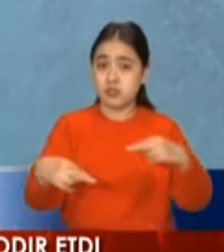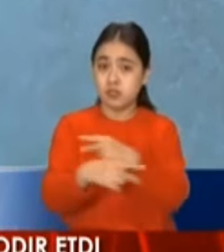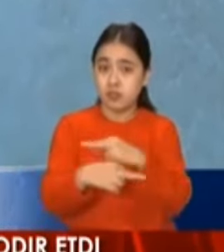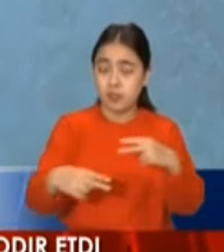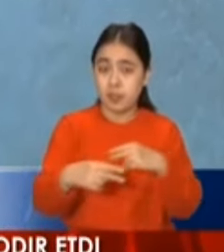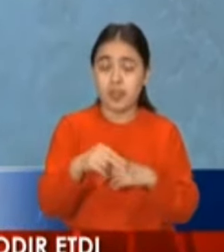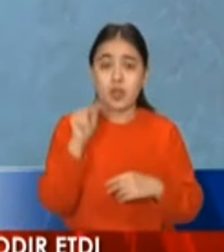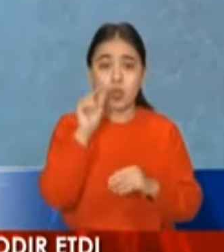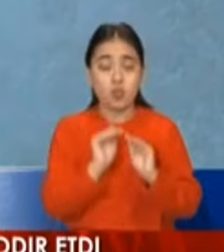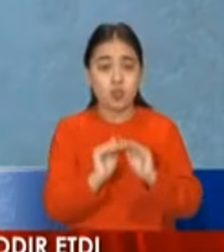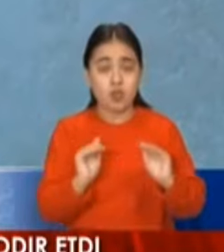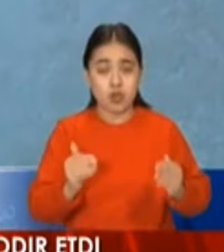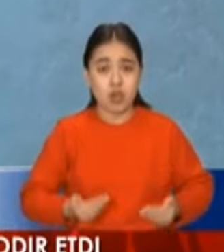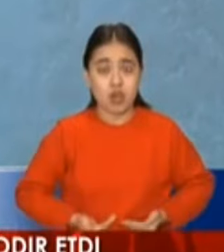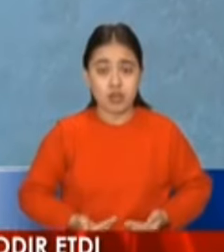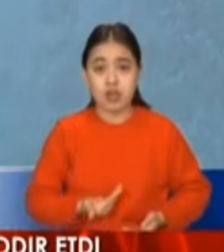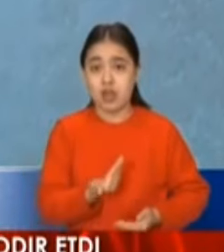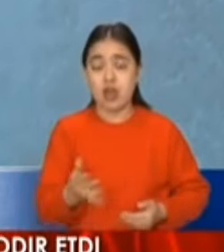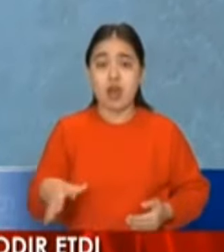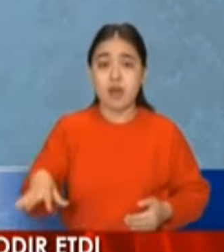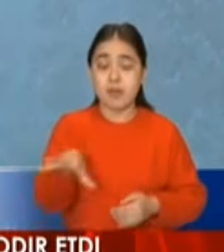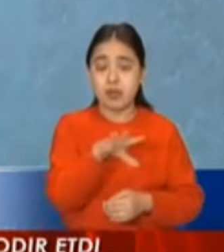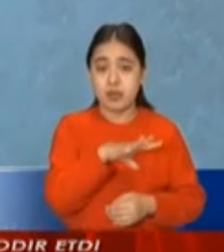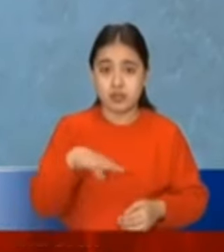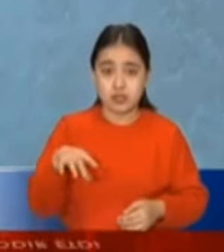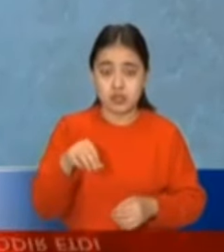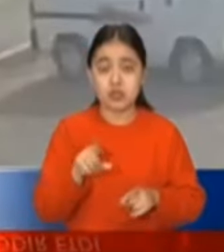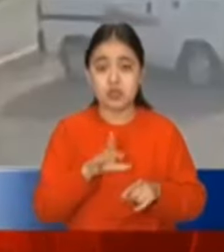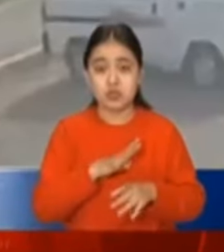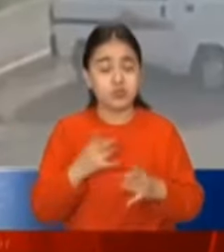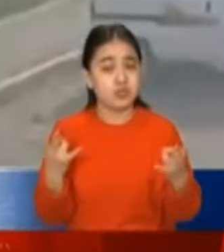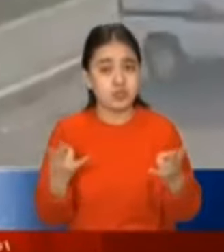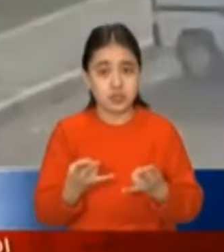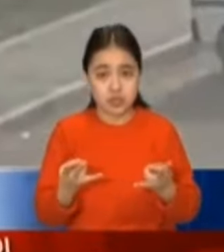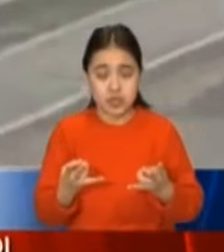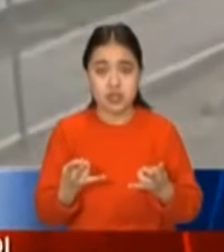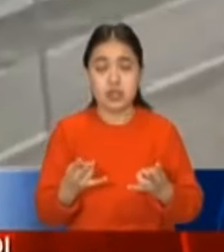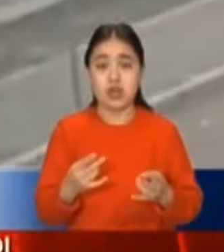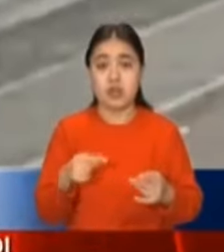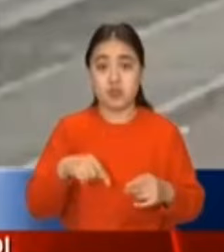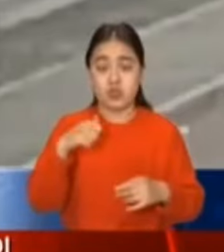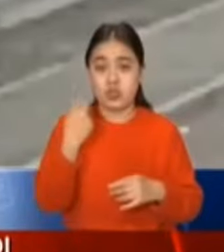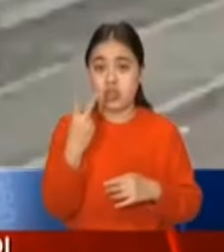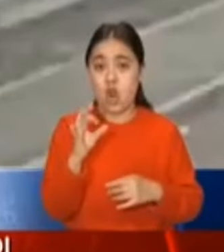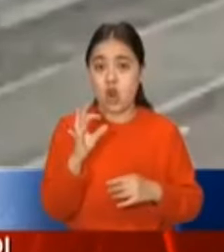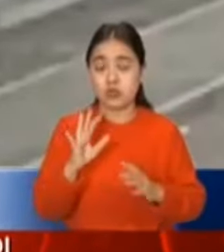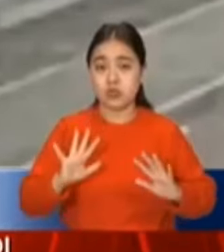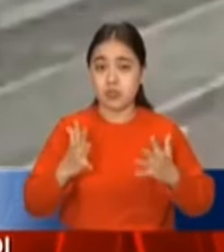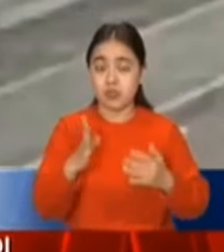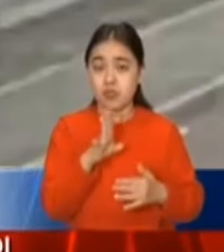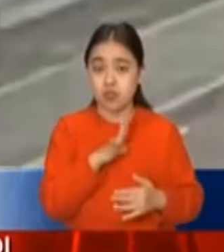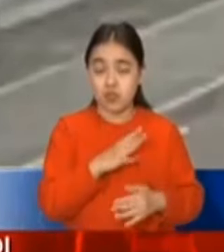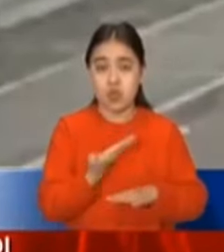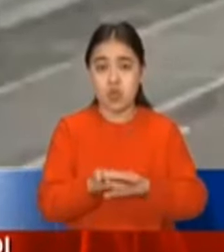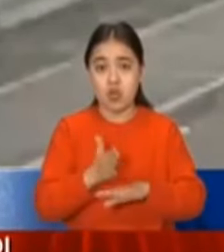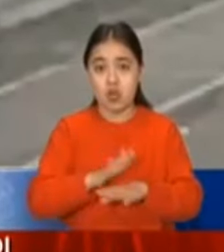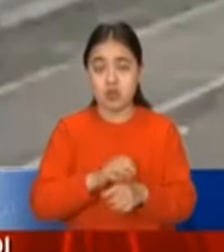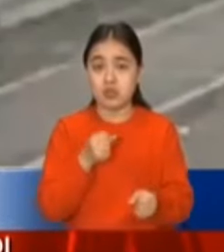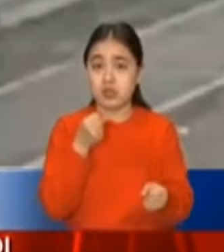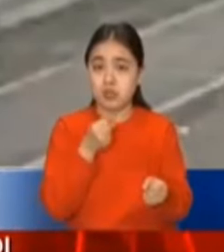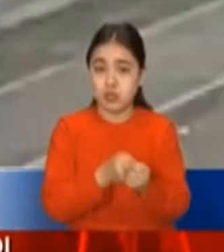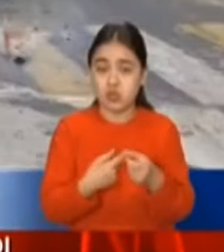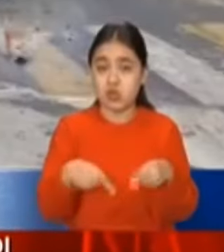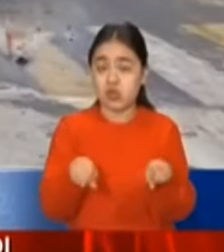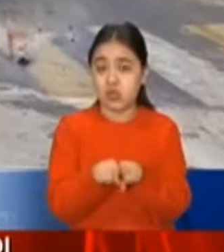o'quvchi bolalarning hayoti baribir hammamizga jam holatda zarur. Joriy yilning 2-oktyabr kuni sodir bo'lgan og'ir oqibatli avtohalokat